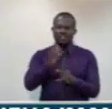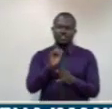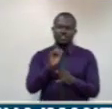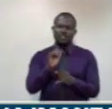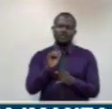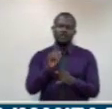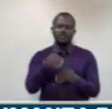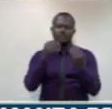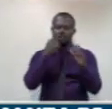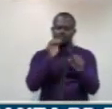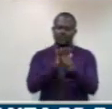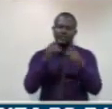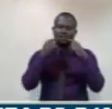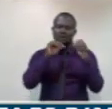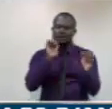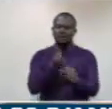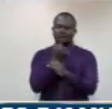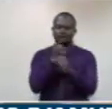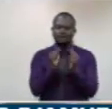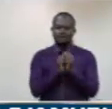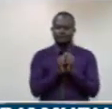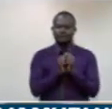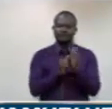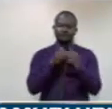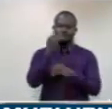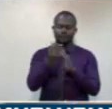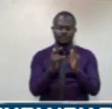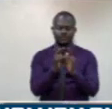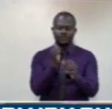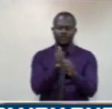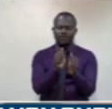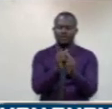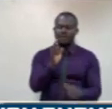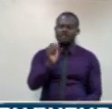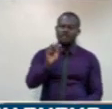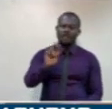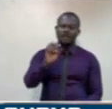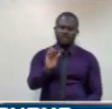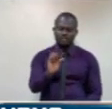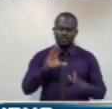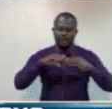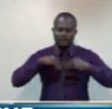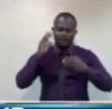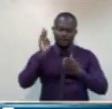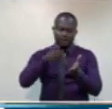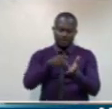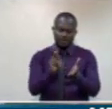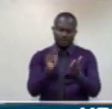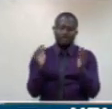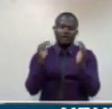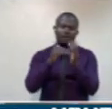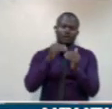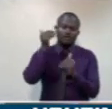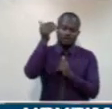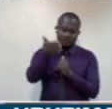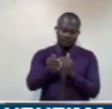isezerano yatanze ikababwira ko bidashoboka. Nyuma y'inama twagiranye na Farije bakabemerera ko bazabarihira, ndetse na